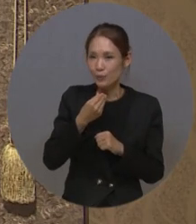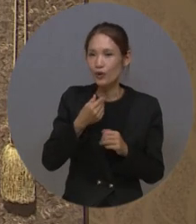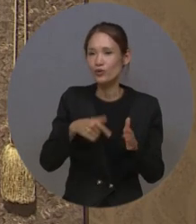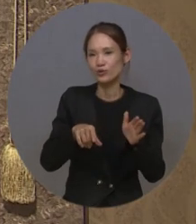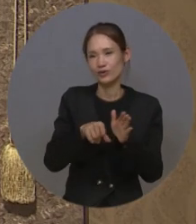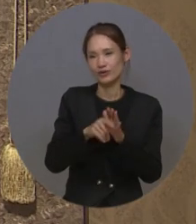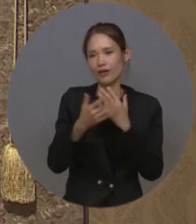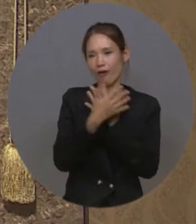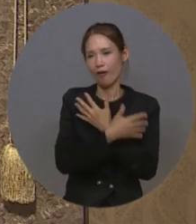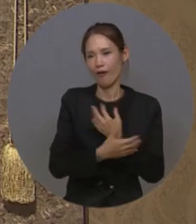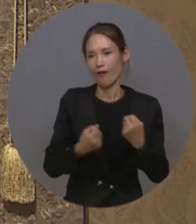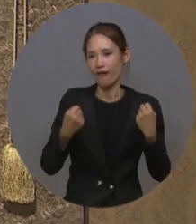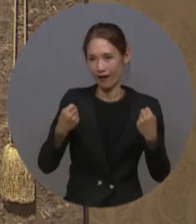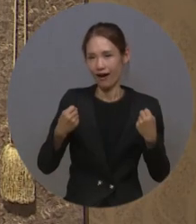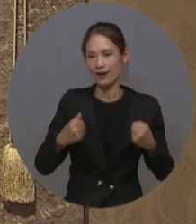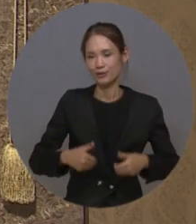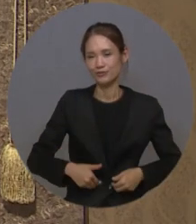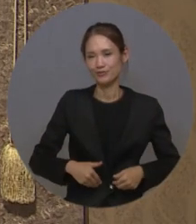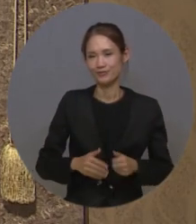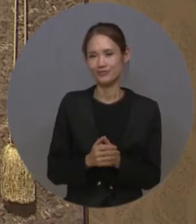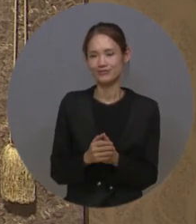행복하려면 건강해야죠.